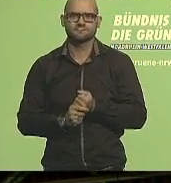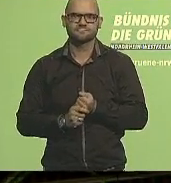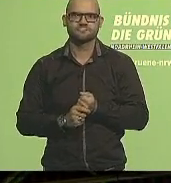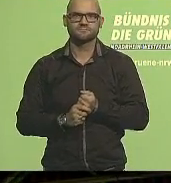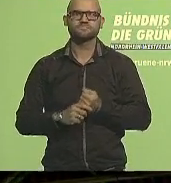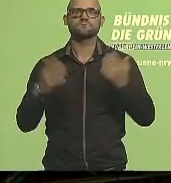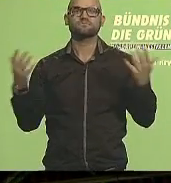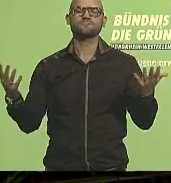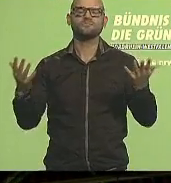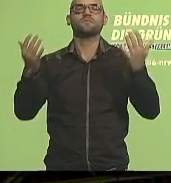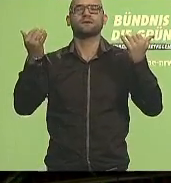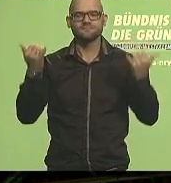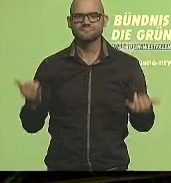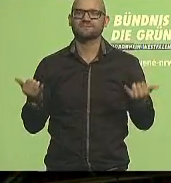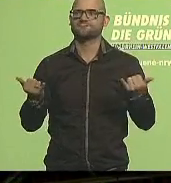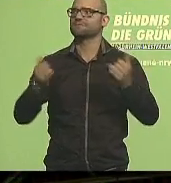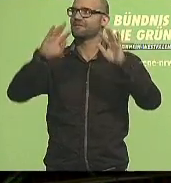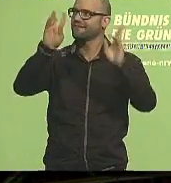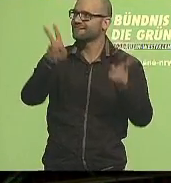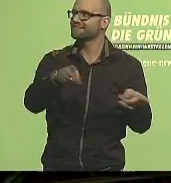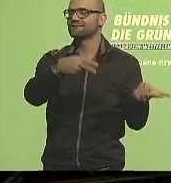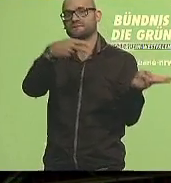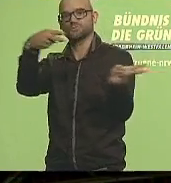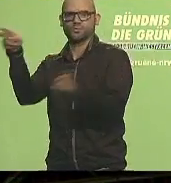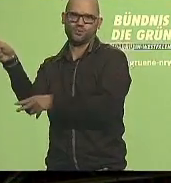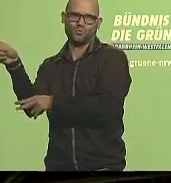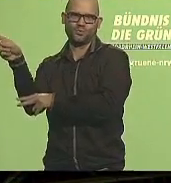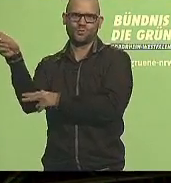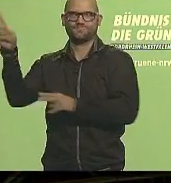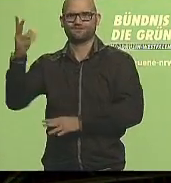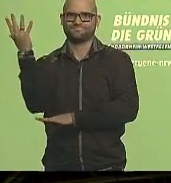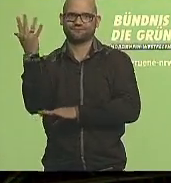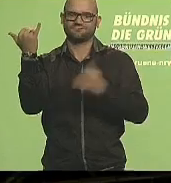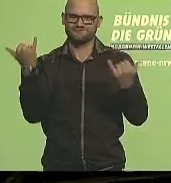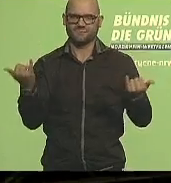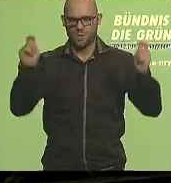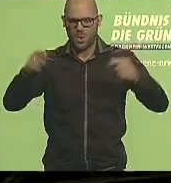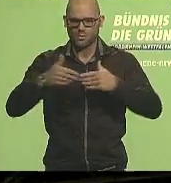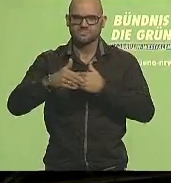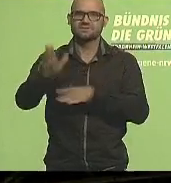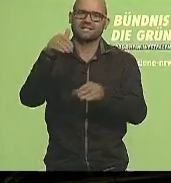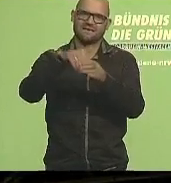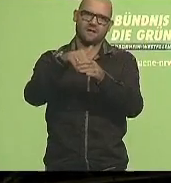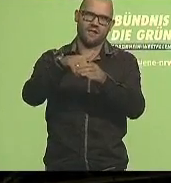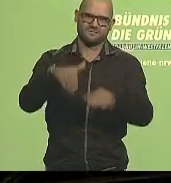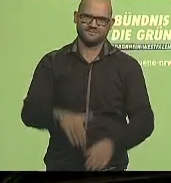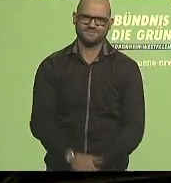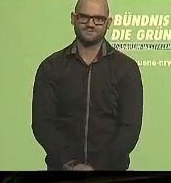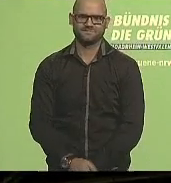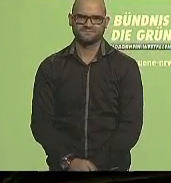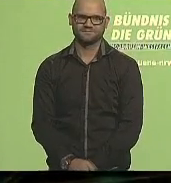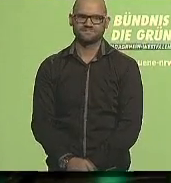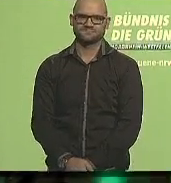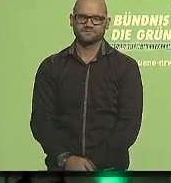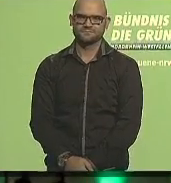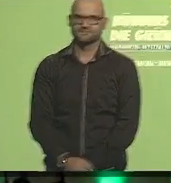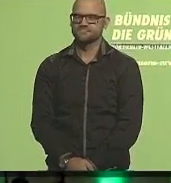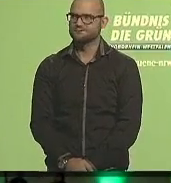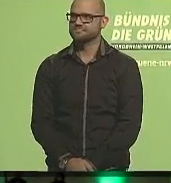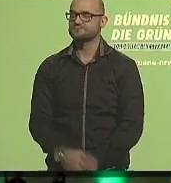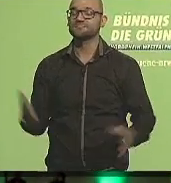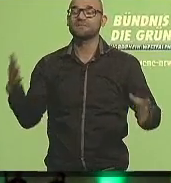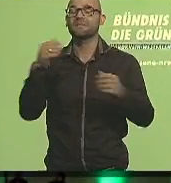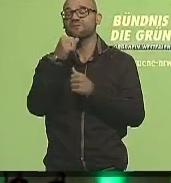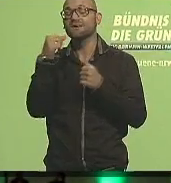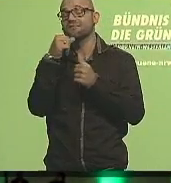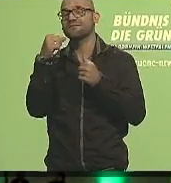So, jetzt geht's auch wieder zurück und jetzt steigen wir ein in den inhaltlichen Punkt. Ja, vielen, vielen lieben